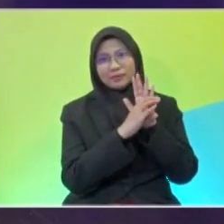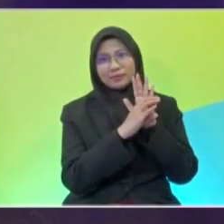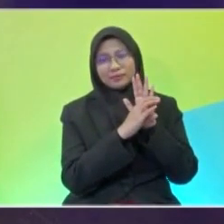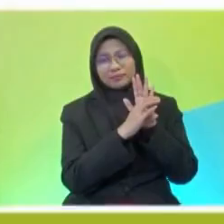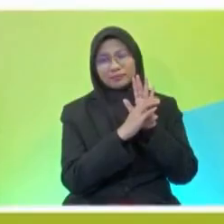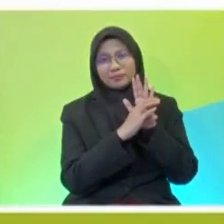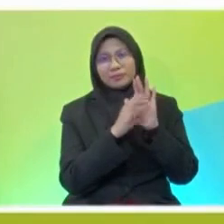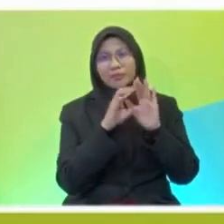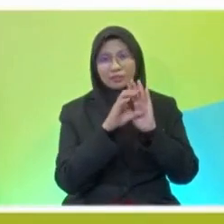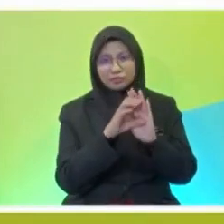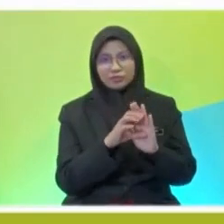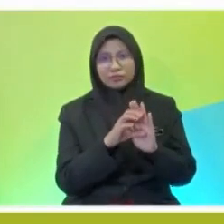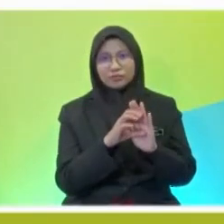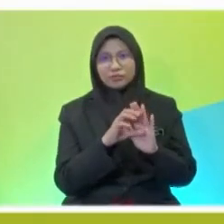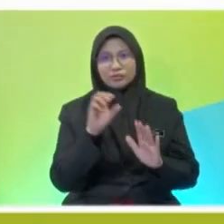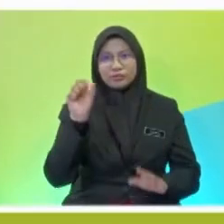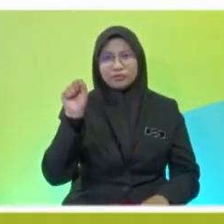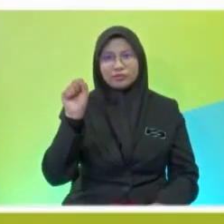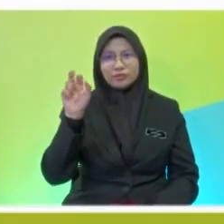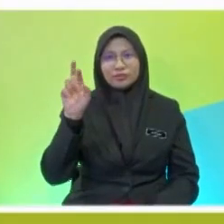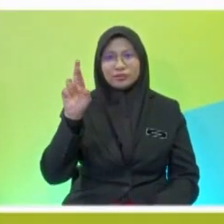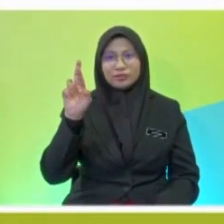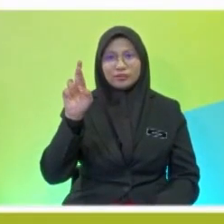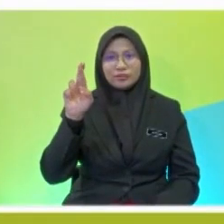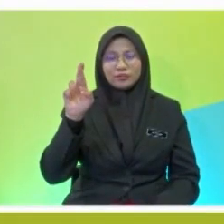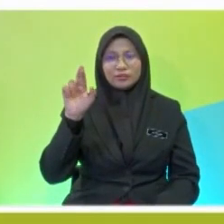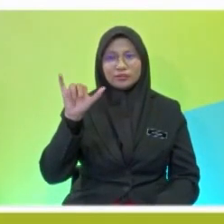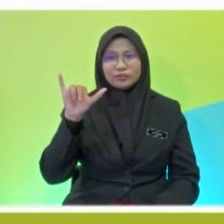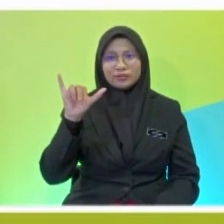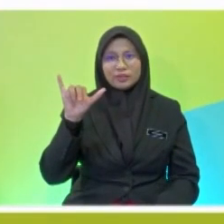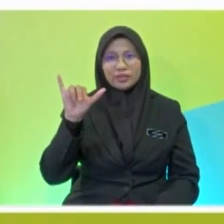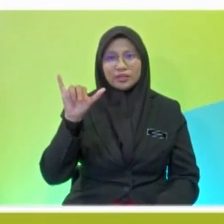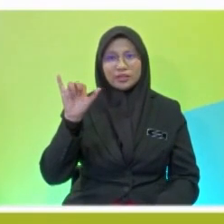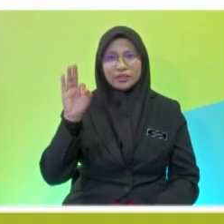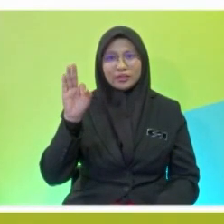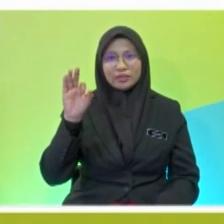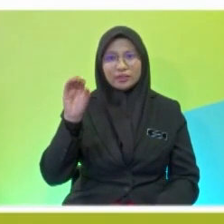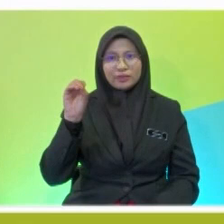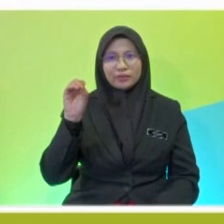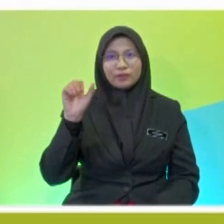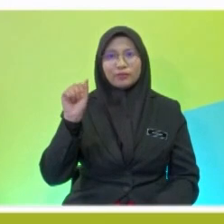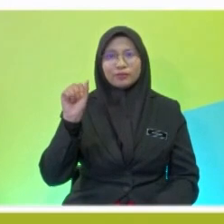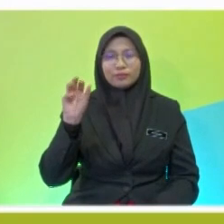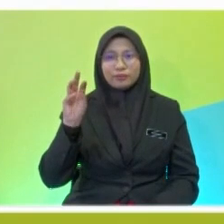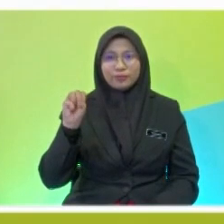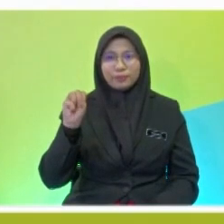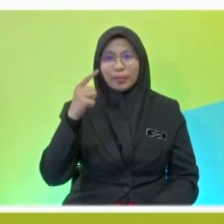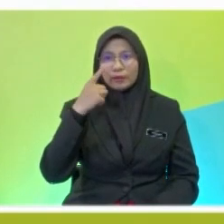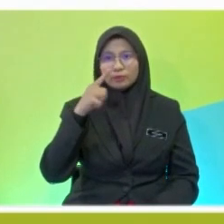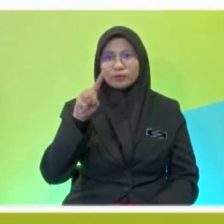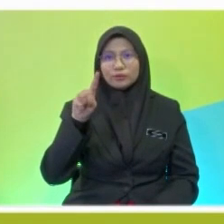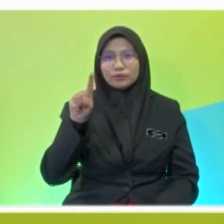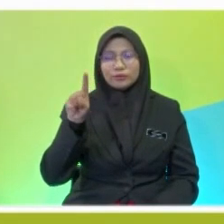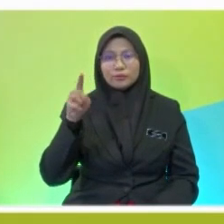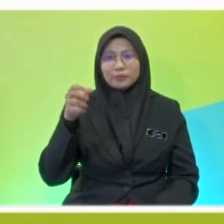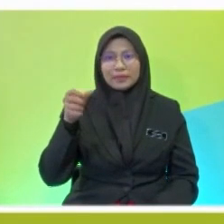bandut pada pemegang untuk memudahkan warga emas memegang pemegang pemegang botol tadi yang titik ini seterusnya